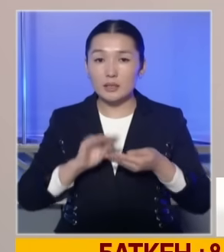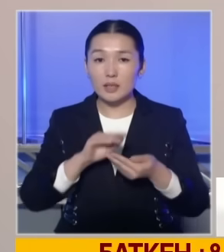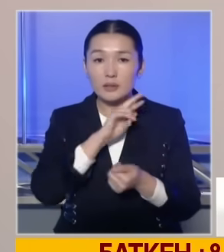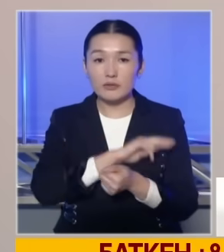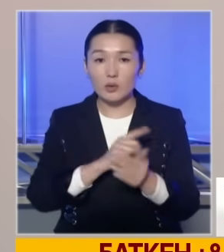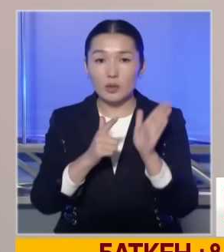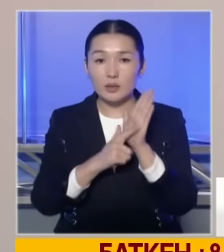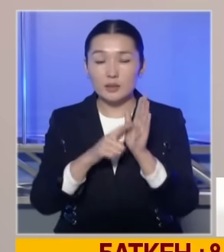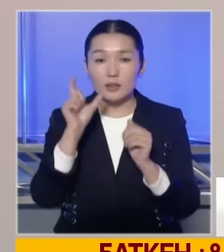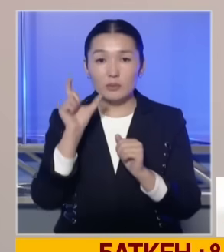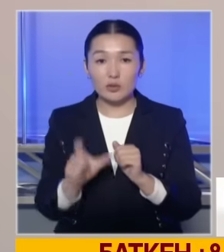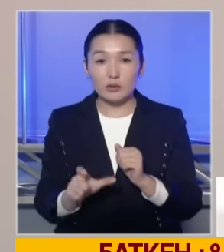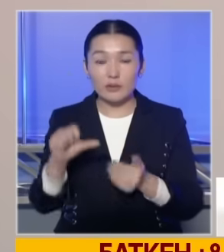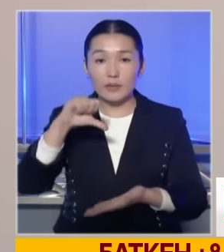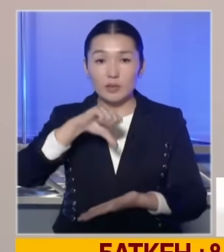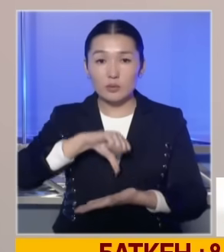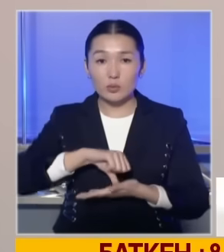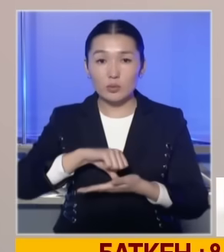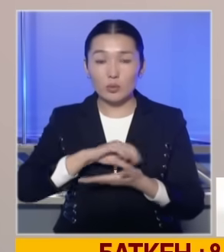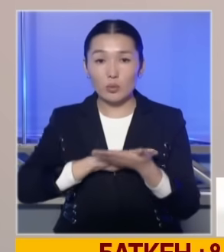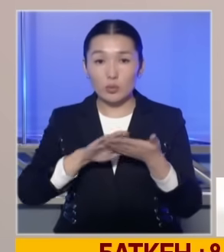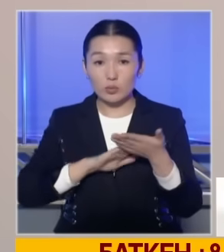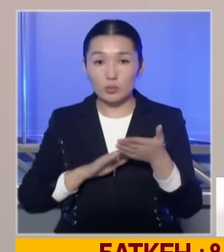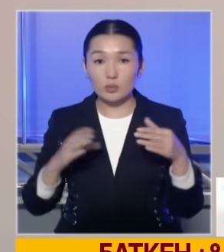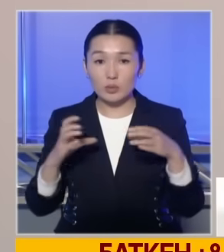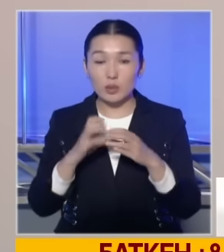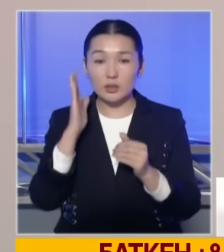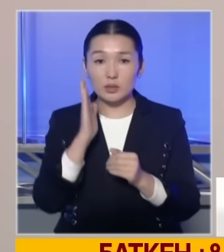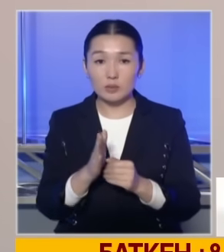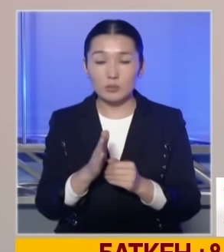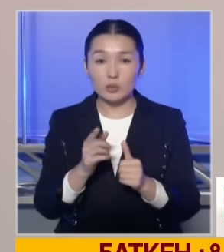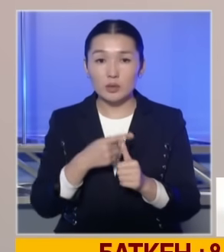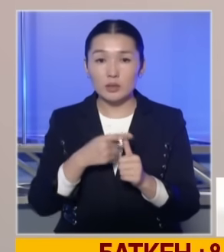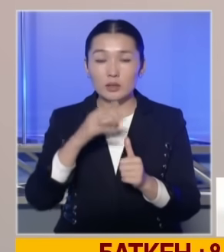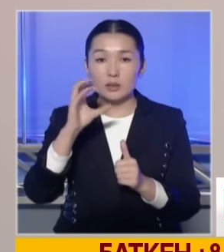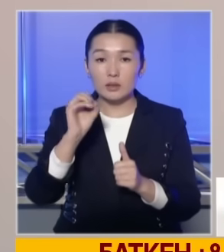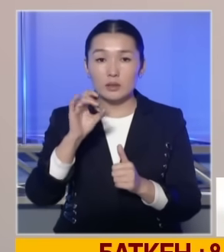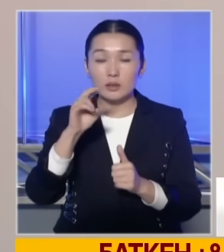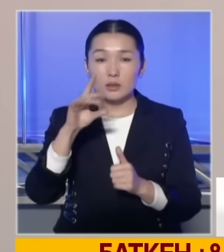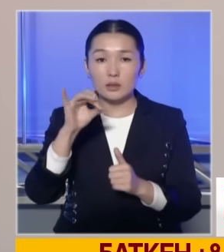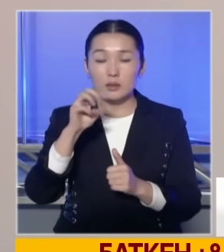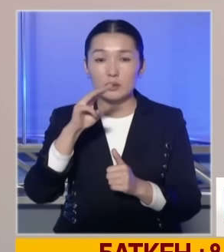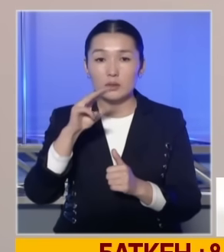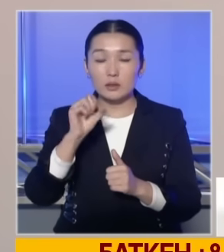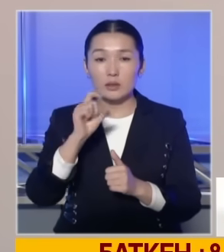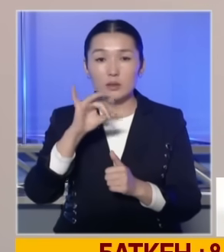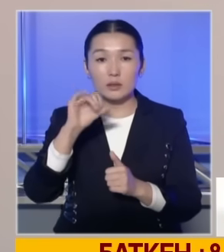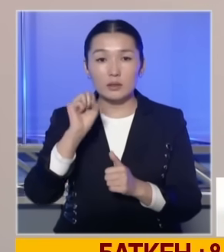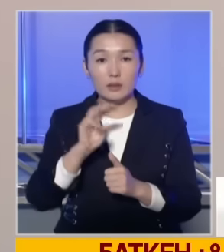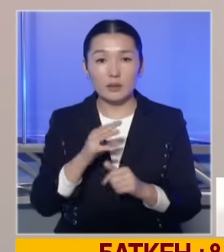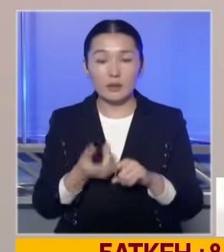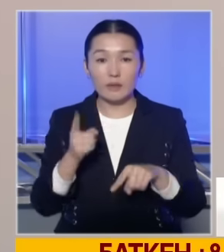7 кишиден турган катчылык болот. Орусча секретариат деп. Катчылык туруктуу негизде иштейт, а